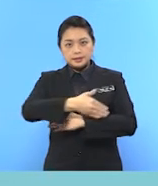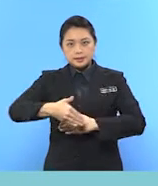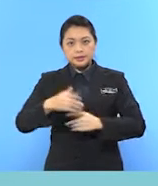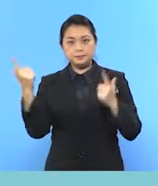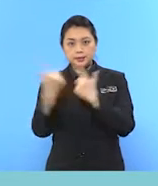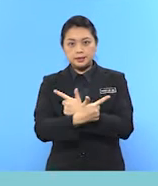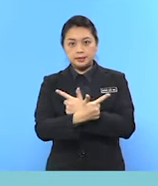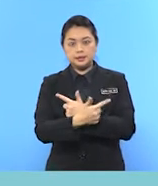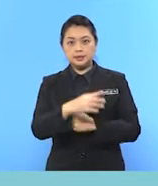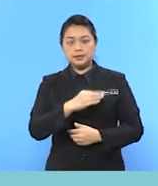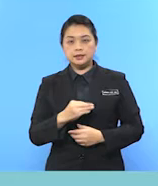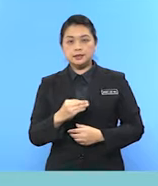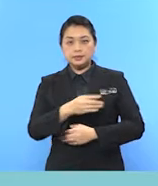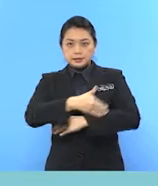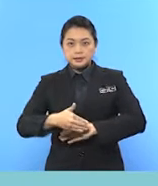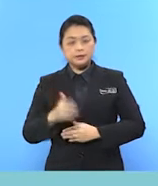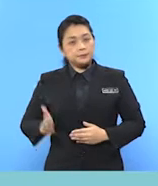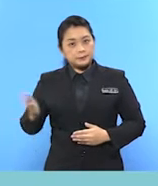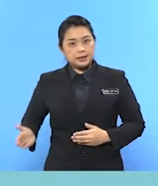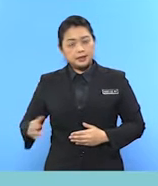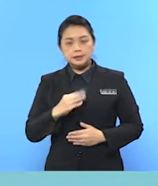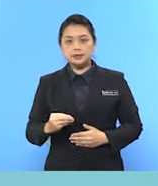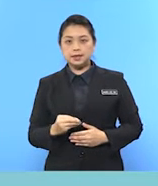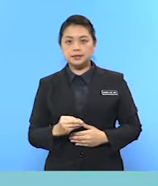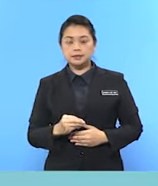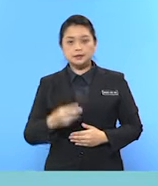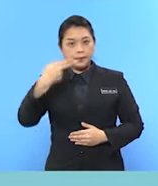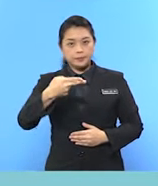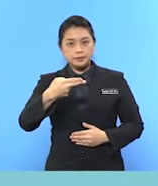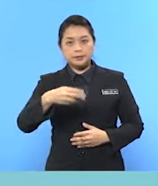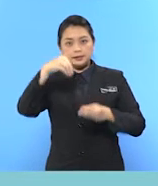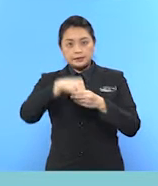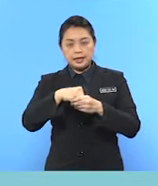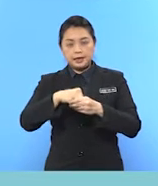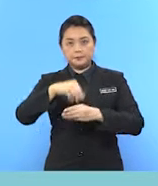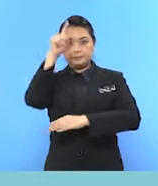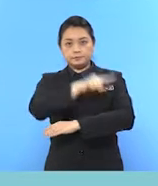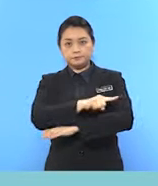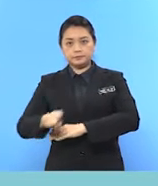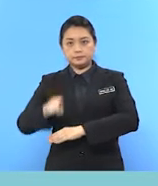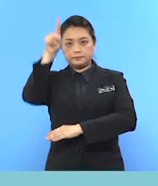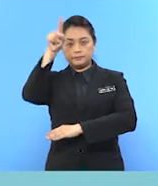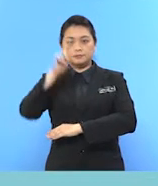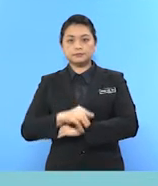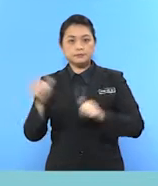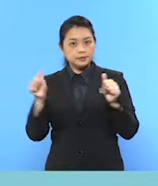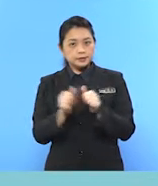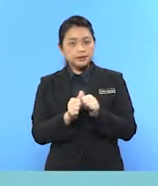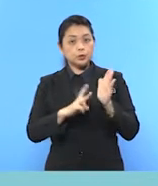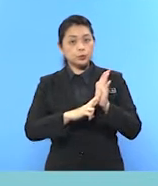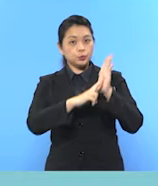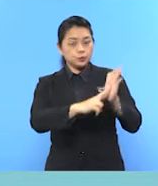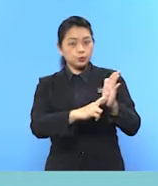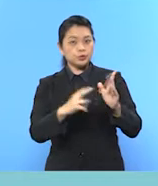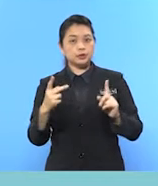sisi bertentangan, sisi bersebelahan dan hipotenus dalam rajah di bawah dengan